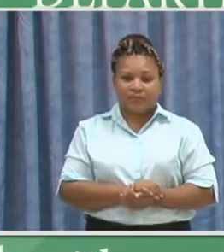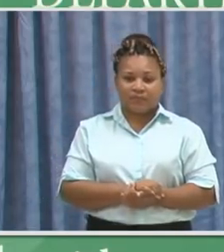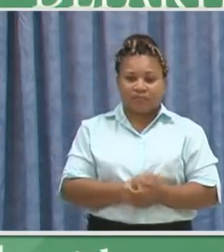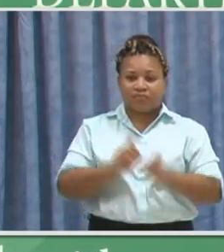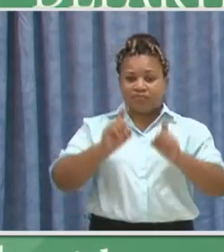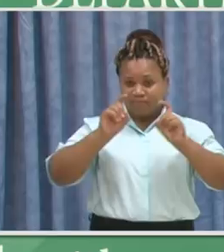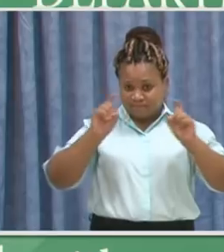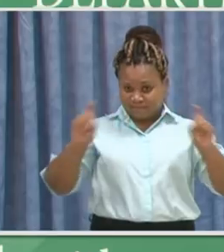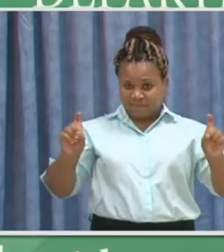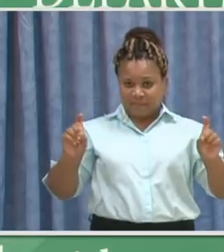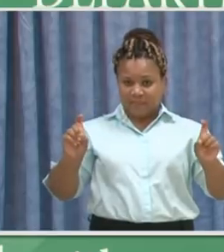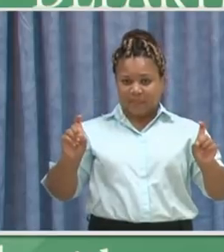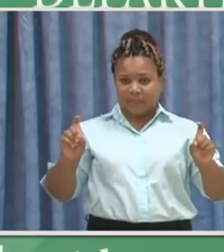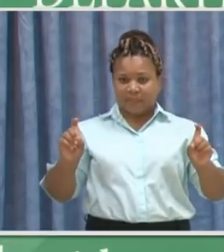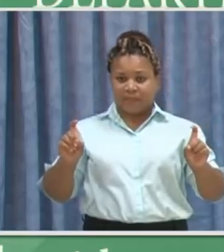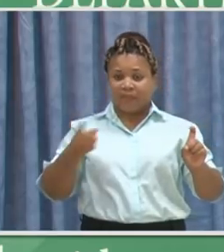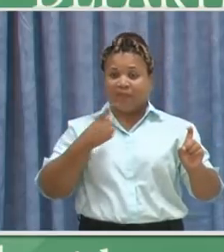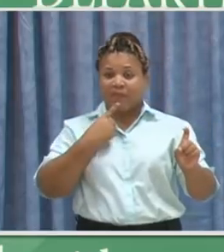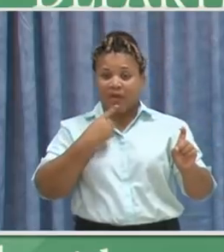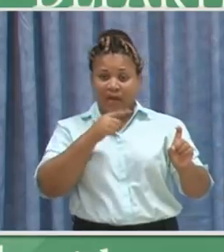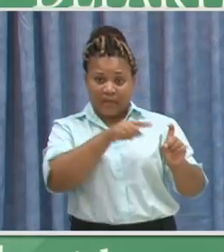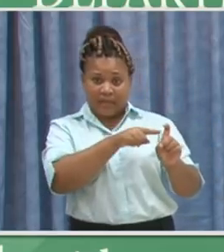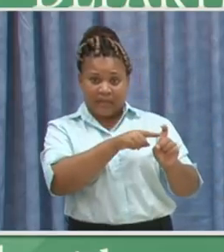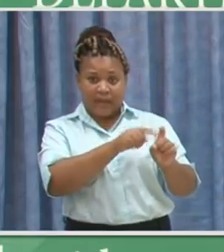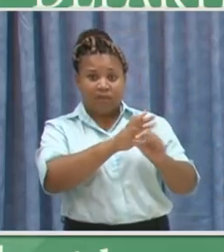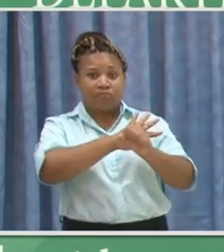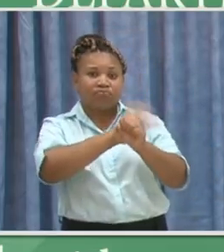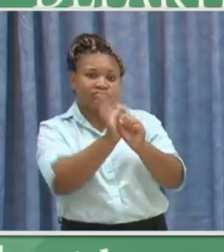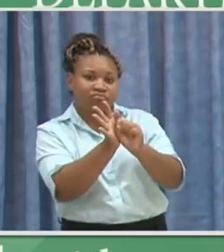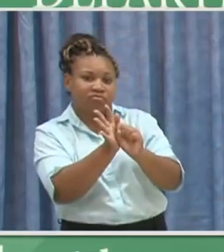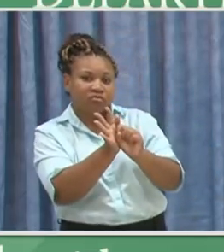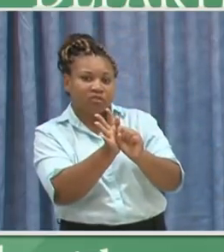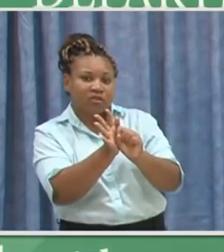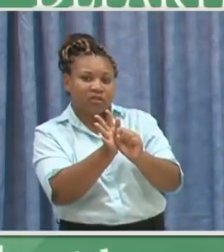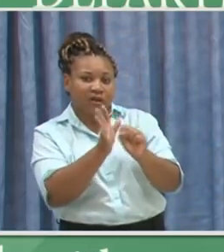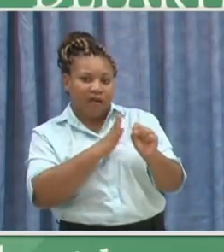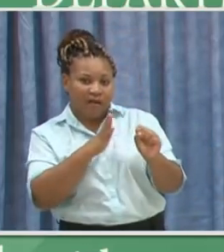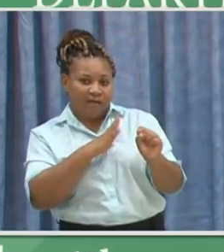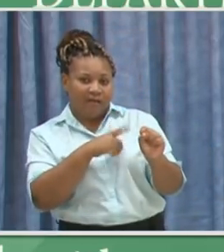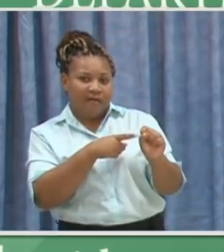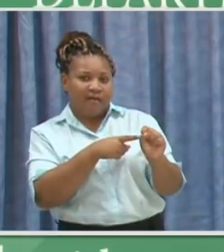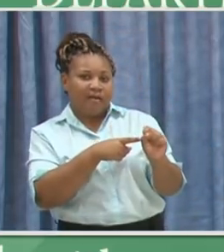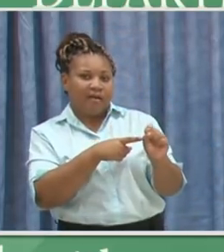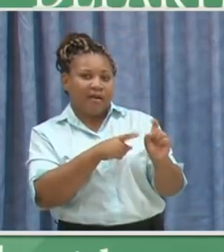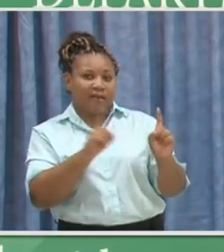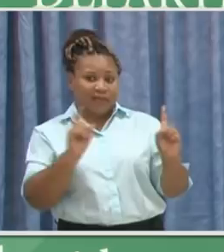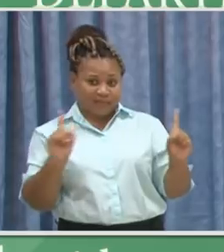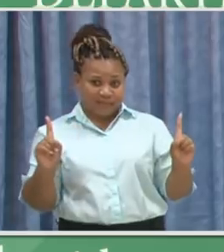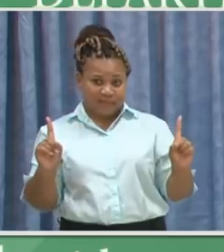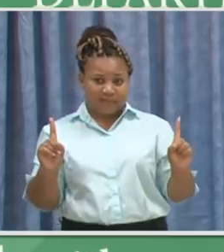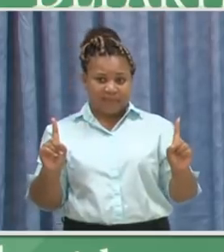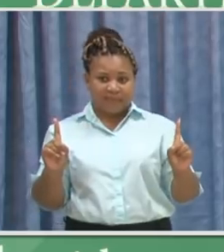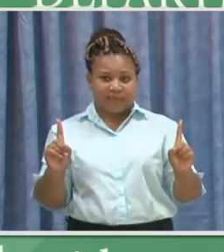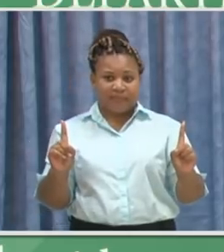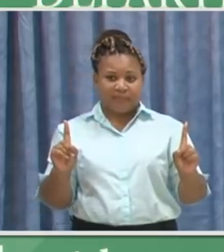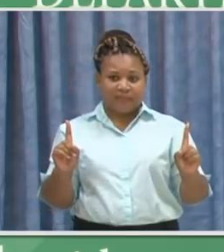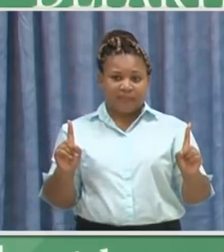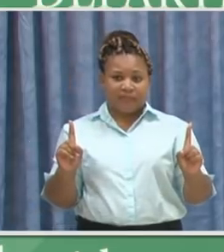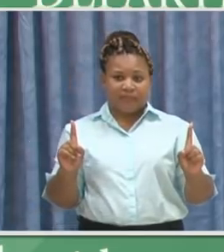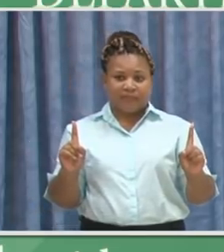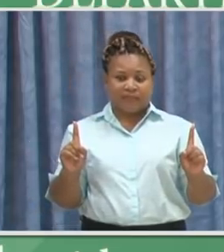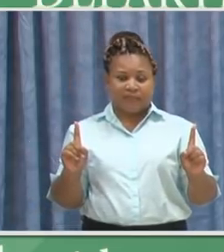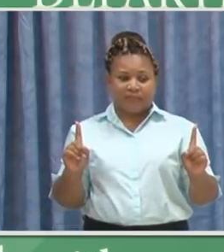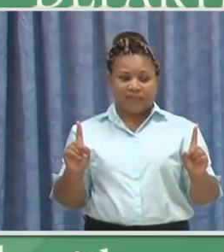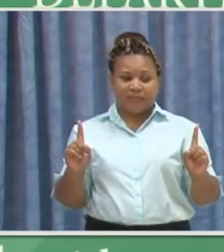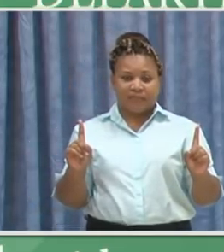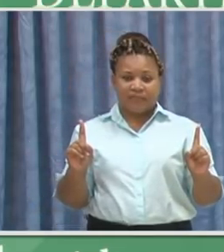monde vient, il teste positif, ça dit qu'il n'y a pas où son risque d'attraper avec vous est minime. Mais